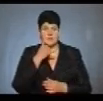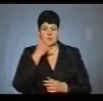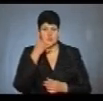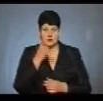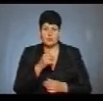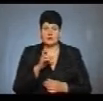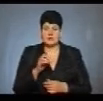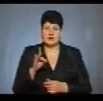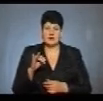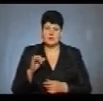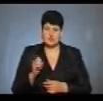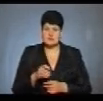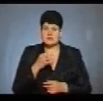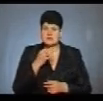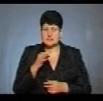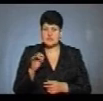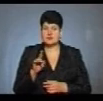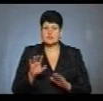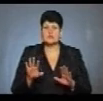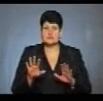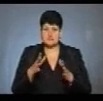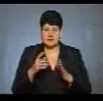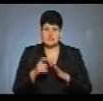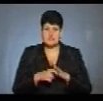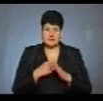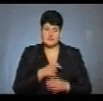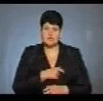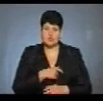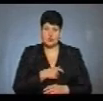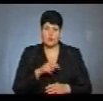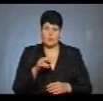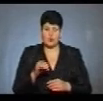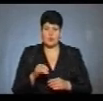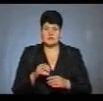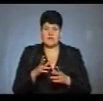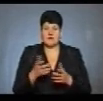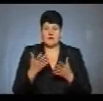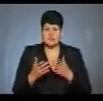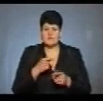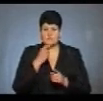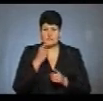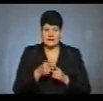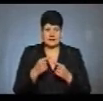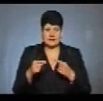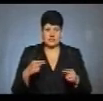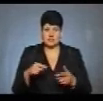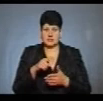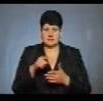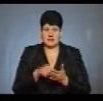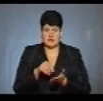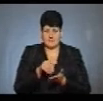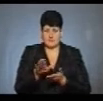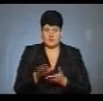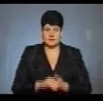Богдан Регенчук розповів про те, що сталося, дізнався від чергової по станції. Однак відповідати на інші запитання